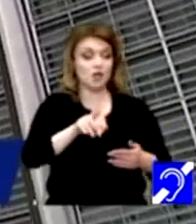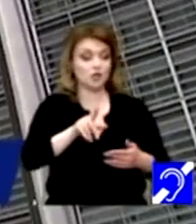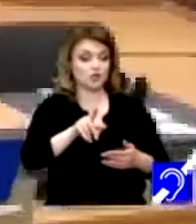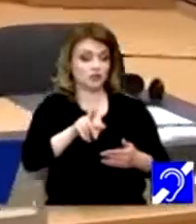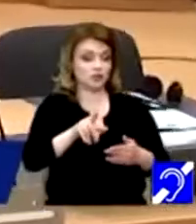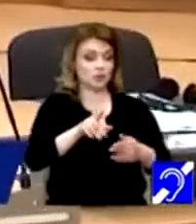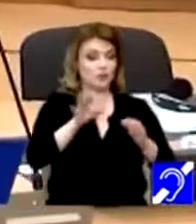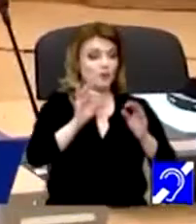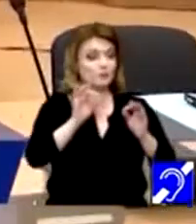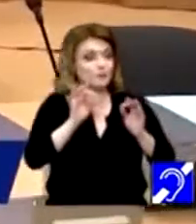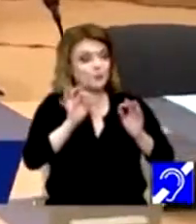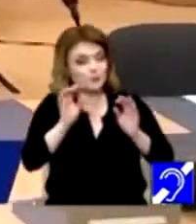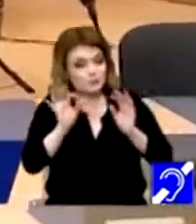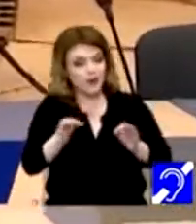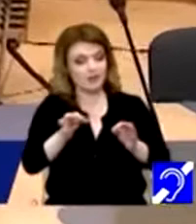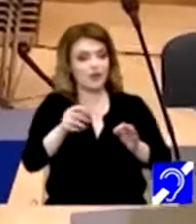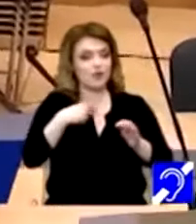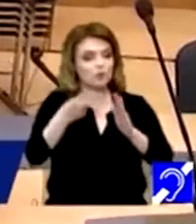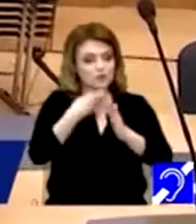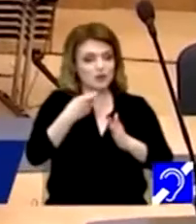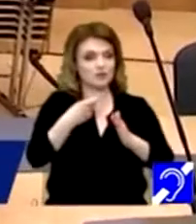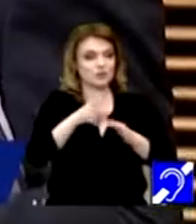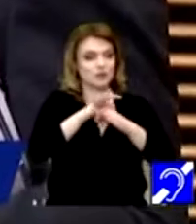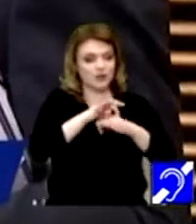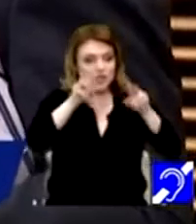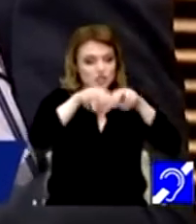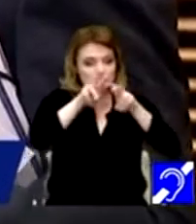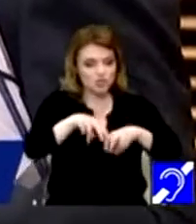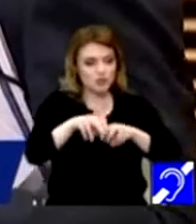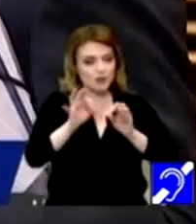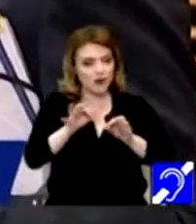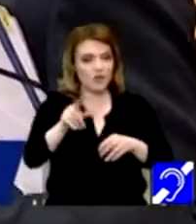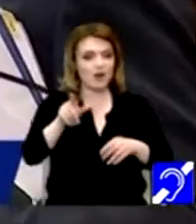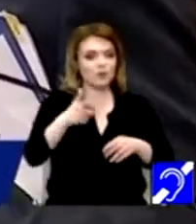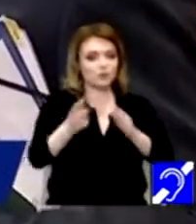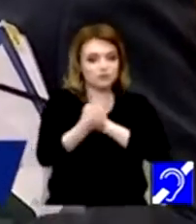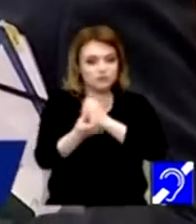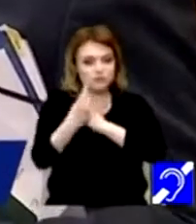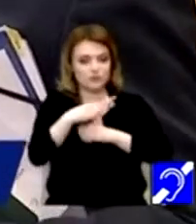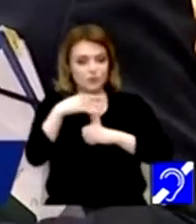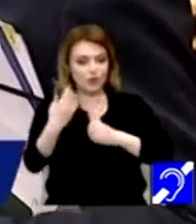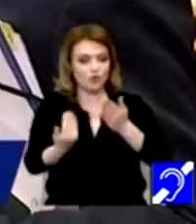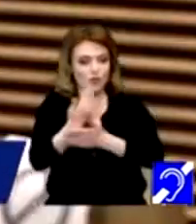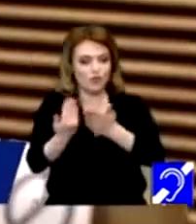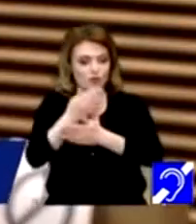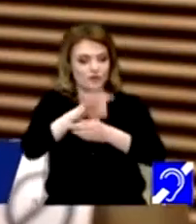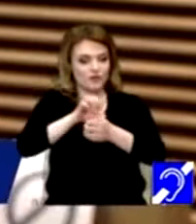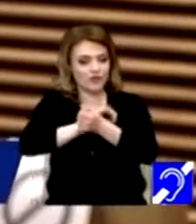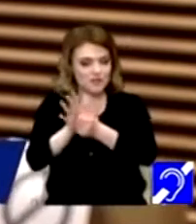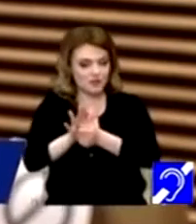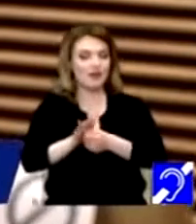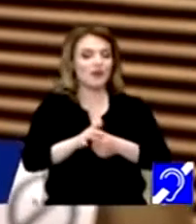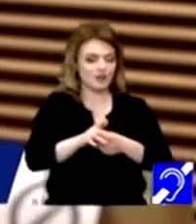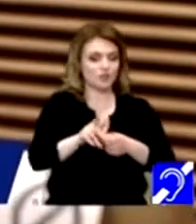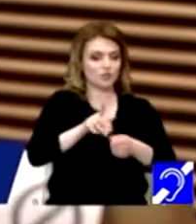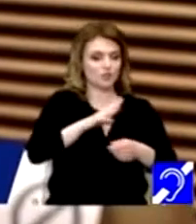de coronavirus. Potrivit Comisarului European pentru Cercetare, Maria Gabriel, UE mobilizează toate forțele și mijloacele pentru a combate